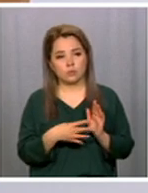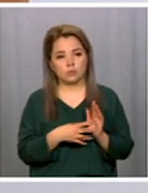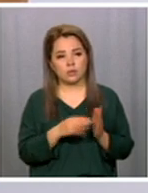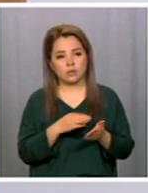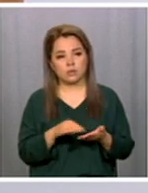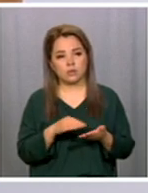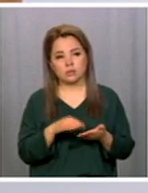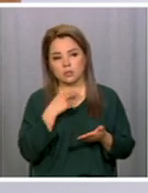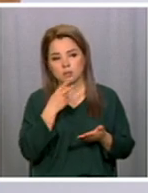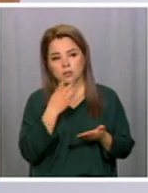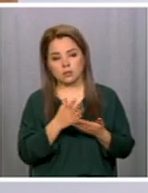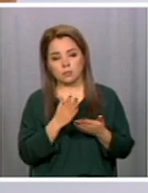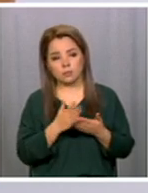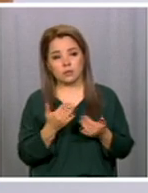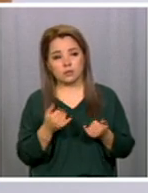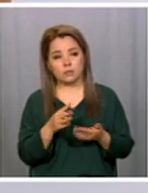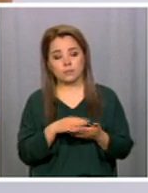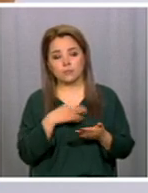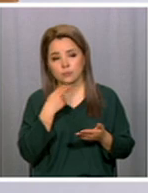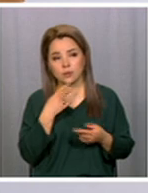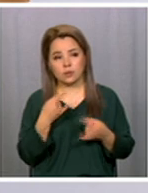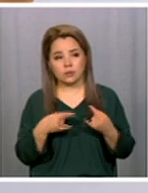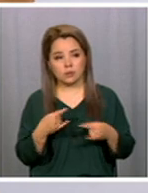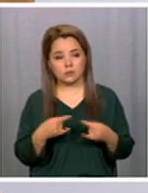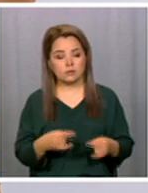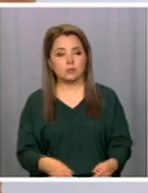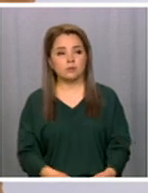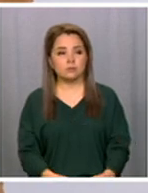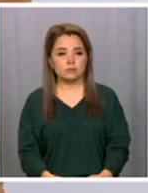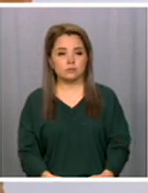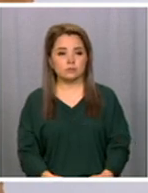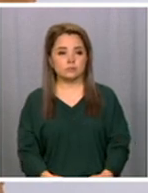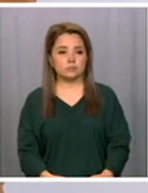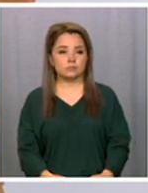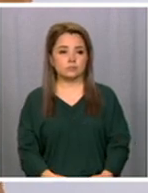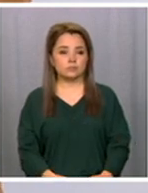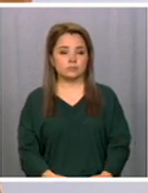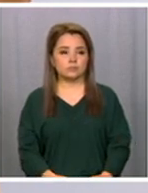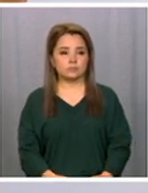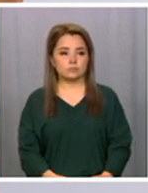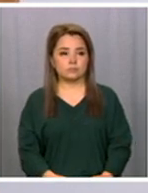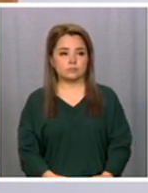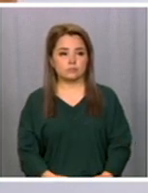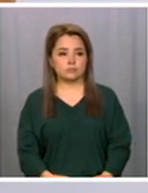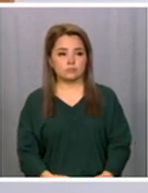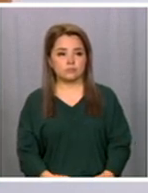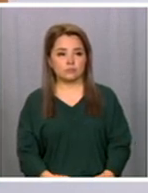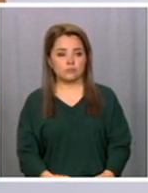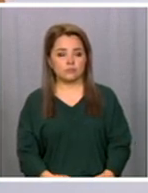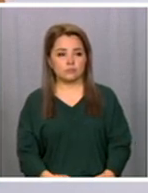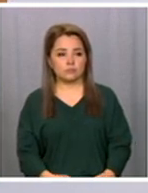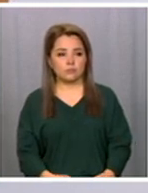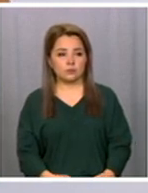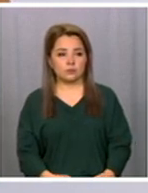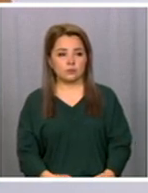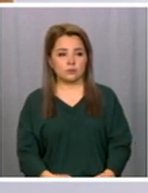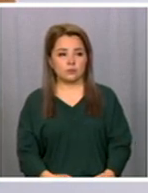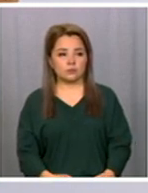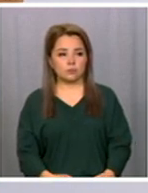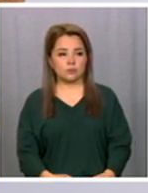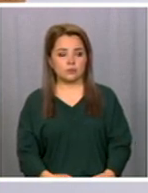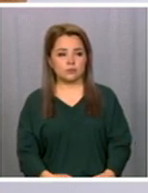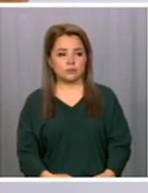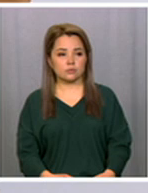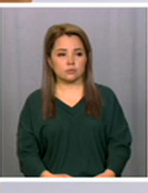жазамыз. Сонда 2 көбейтілген m квадрат қосу 3m қосылған 9 бөлінген m азайтылған 3 көбейту